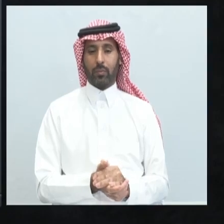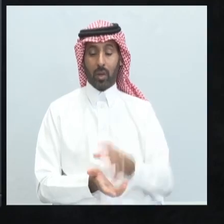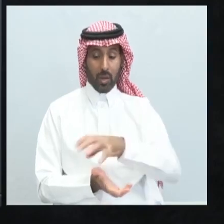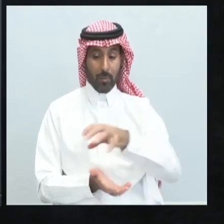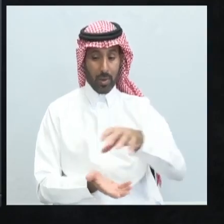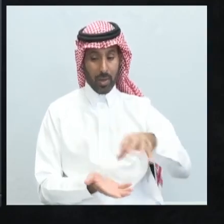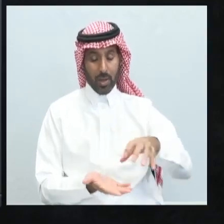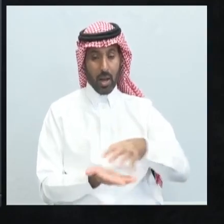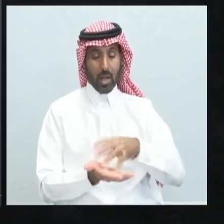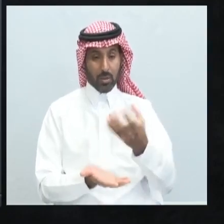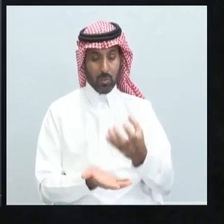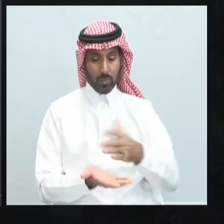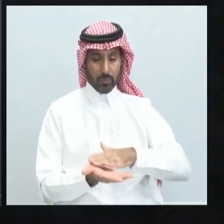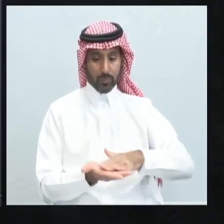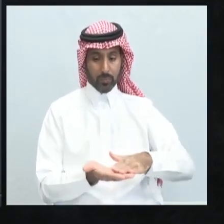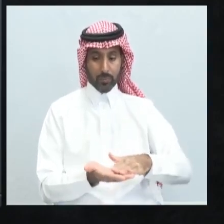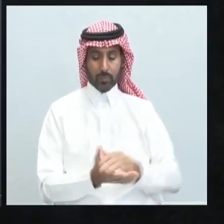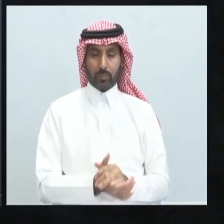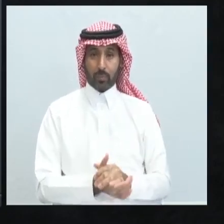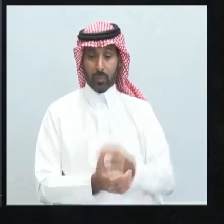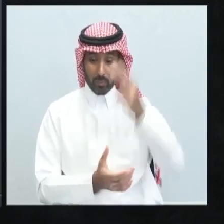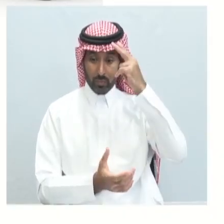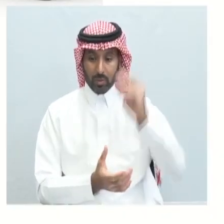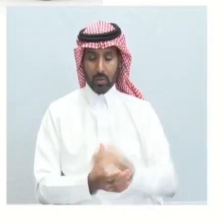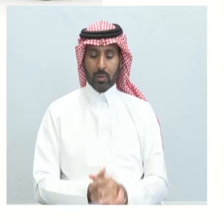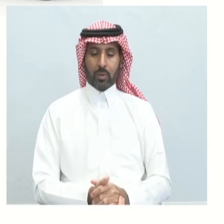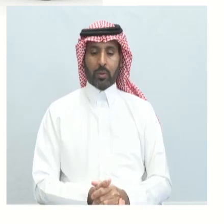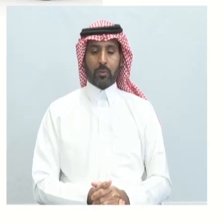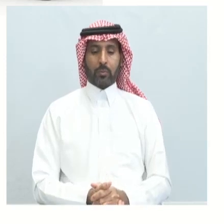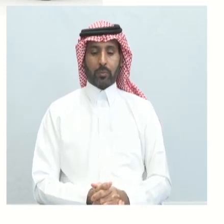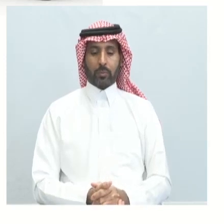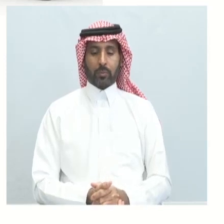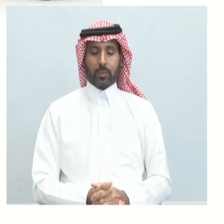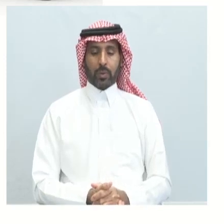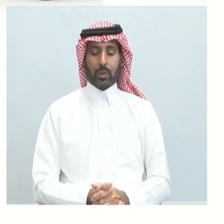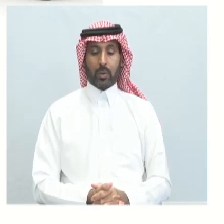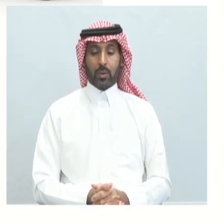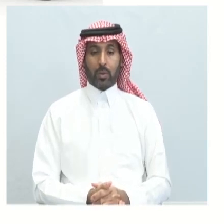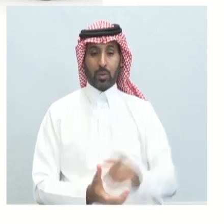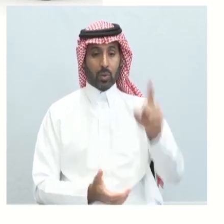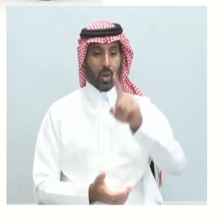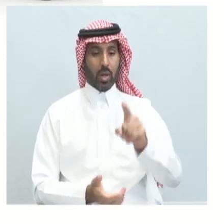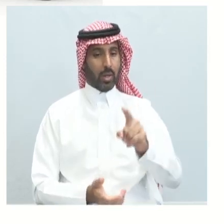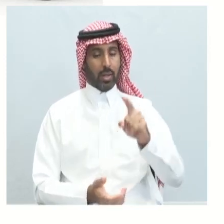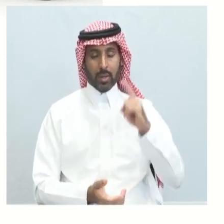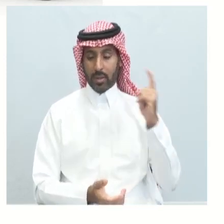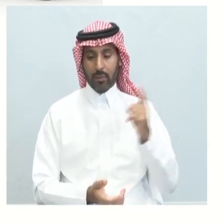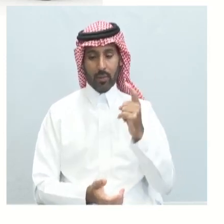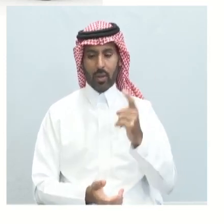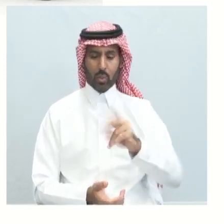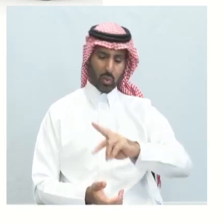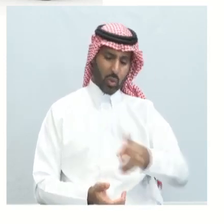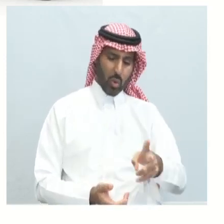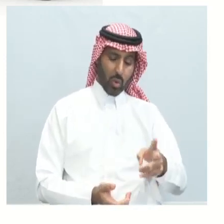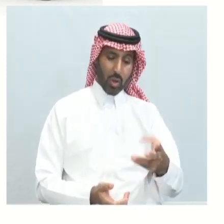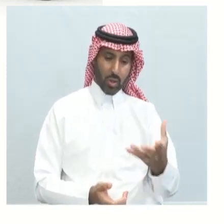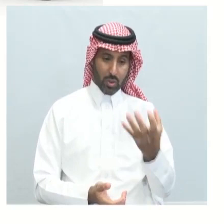العربيه السعوديه في البدايه اعزائي الطلبه سؤال للتفكير ما نوع الصخ